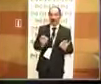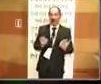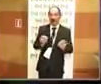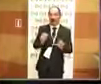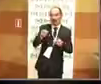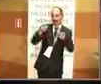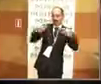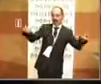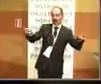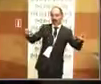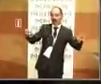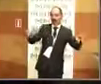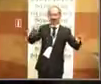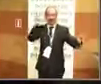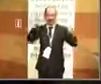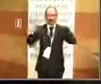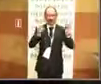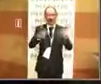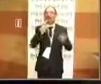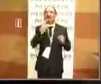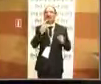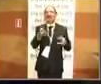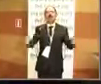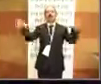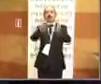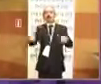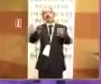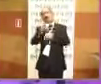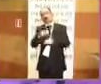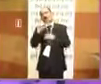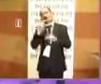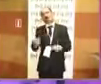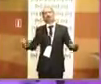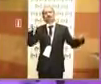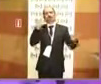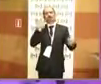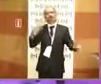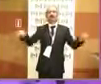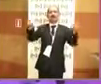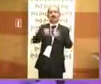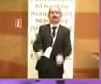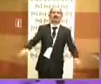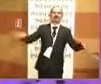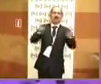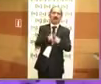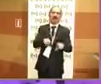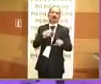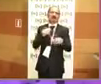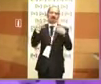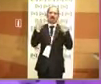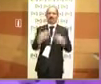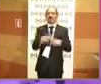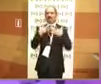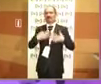ascoltare le differenze, se no ci ritroviamo sempre gli stessi con vestiti